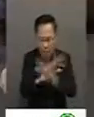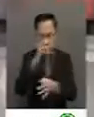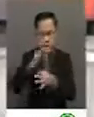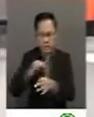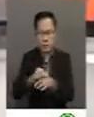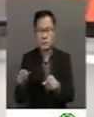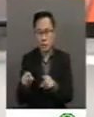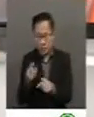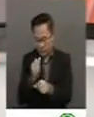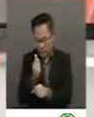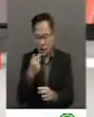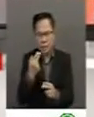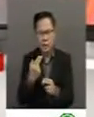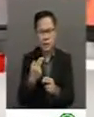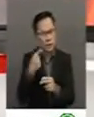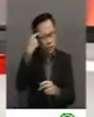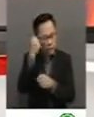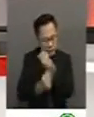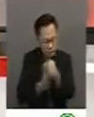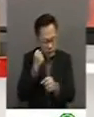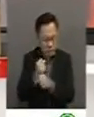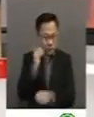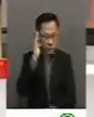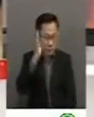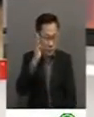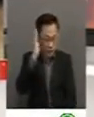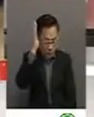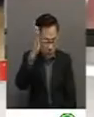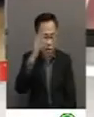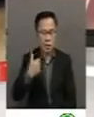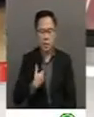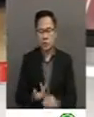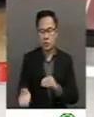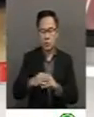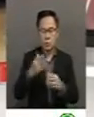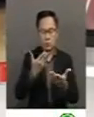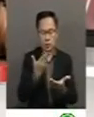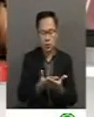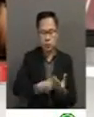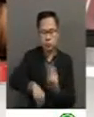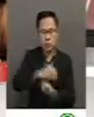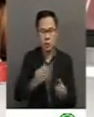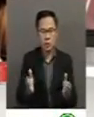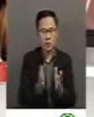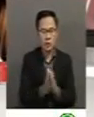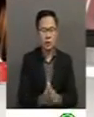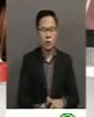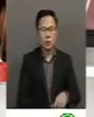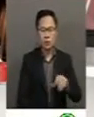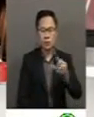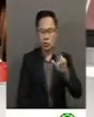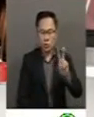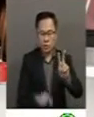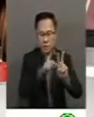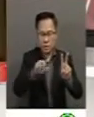ใหม่ของเขานะคะตั้งเป้าว่าภายใน 4-5 ปีจากนี้ไปจะรองรับธุรกิจการเงินของลูกค้าได้ 2-3 ล้านรายเลยทีเดียว